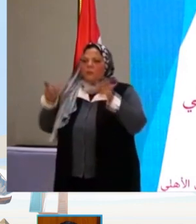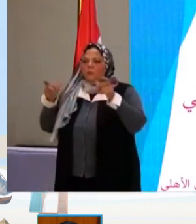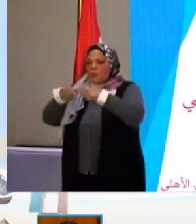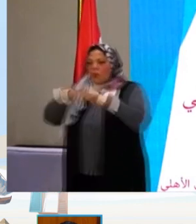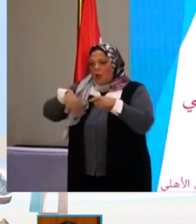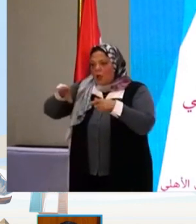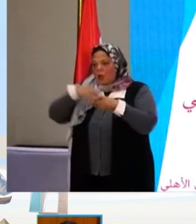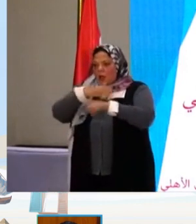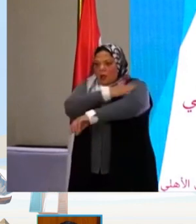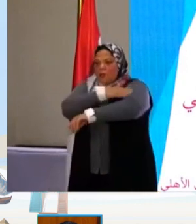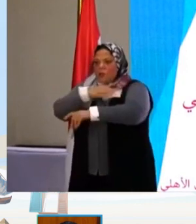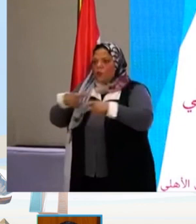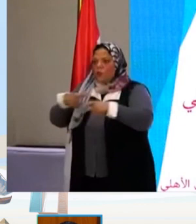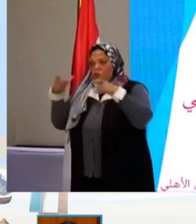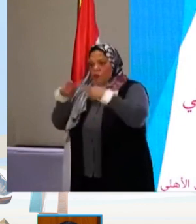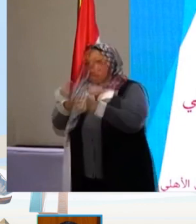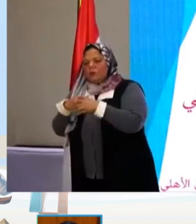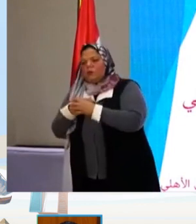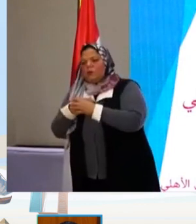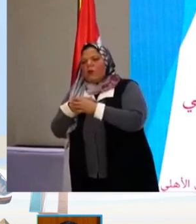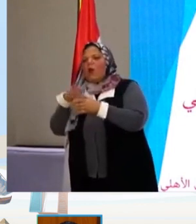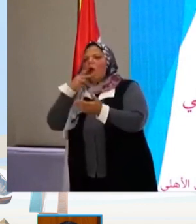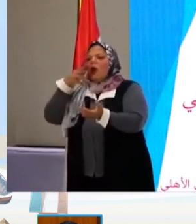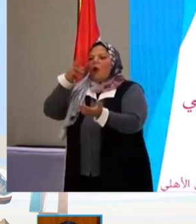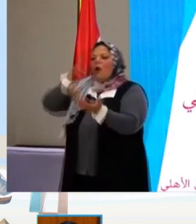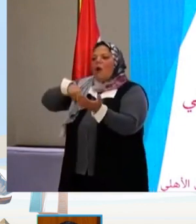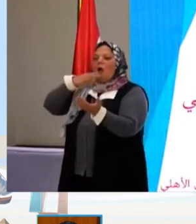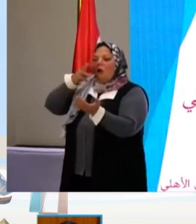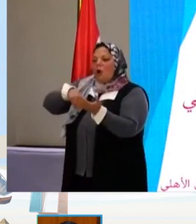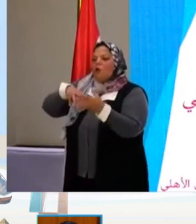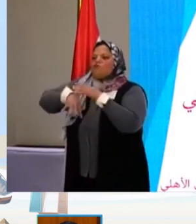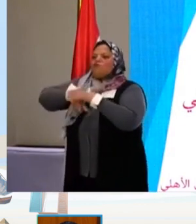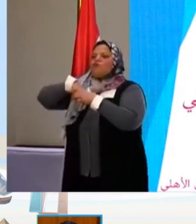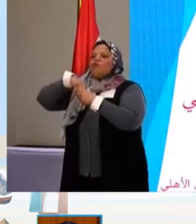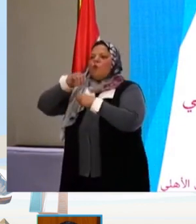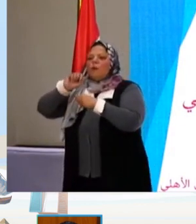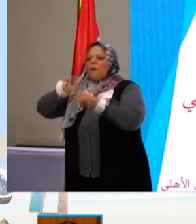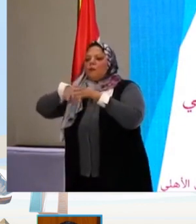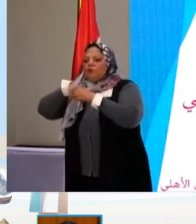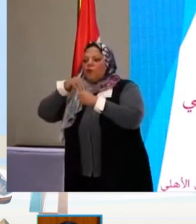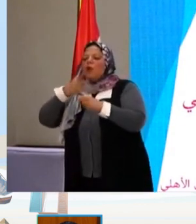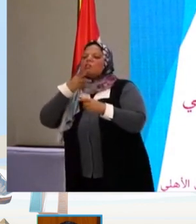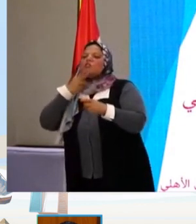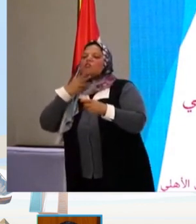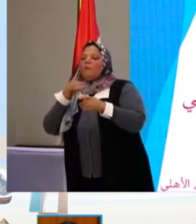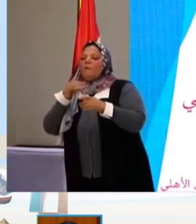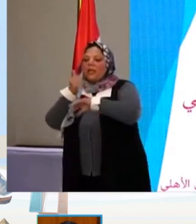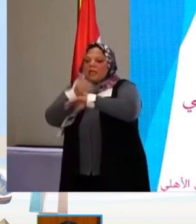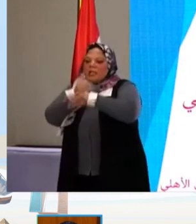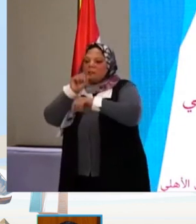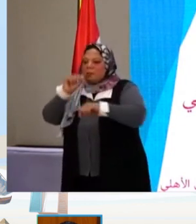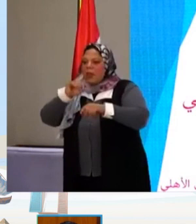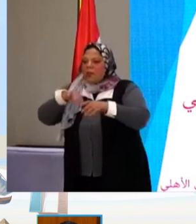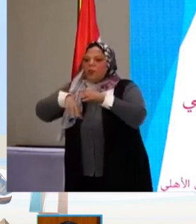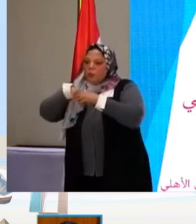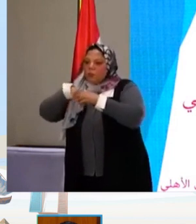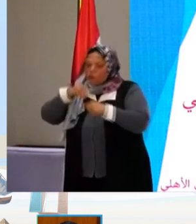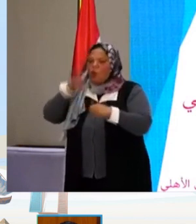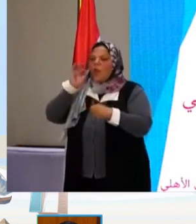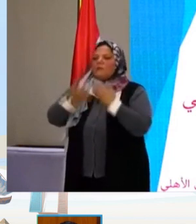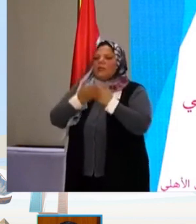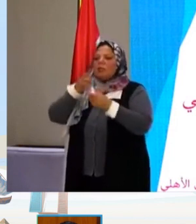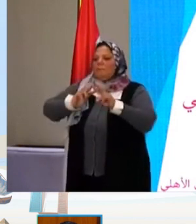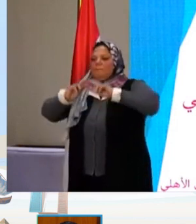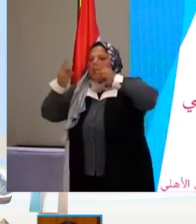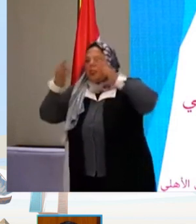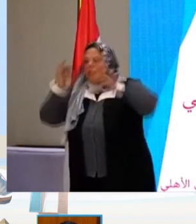وجود مخالفات او غيره، بالعكس ده بمثابه يعني شهاده ميلاد جديده لكل مؤسسه عمل اهلي بتعمل في مصر.